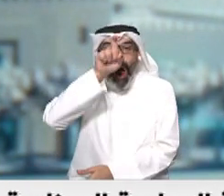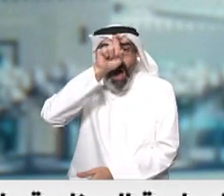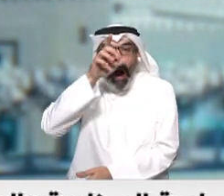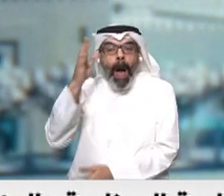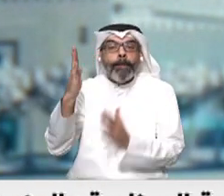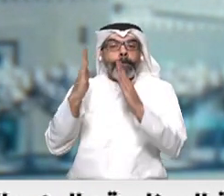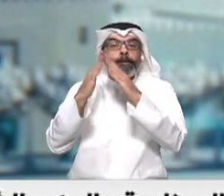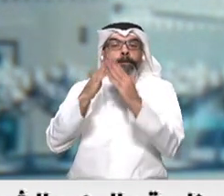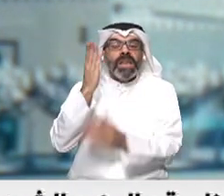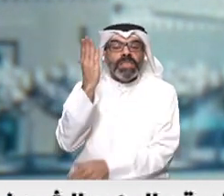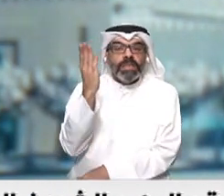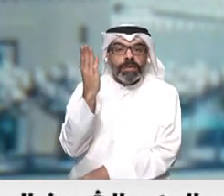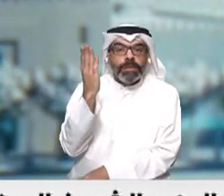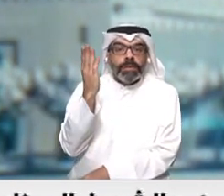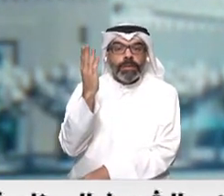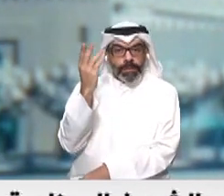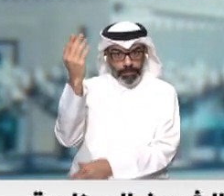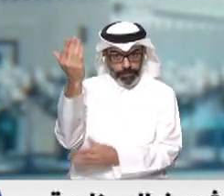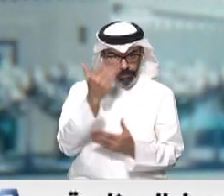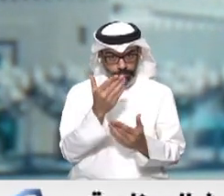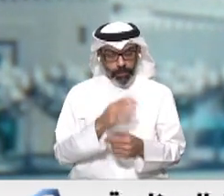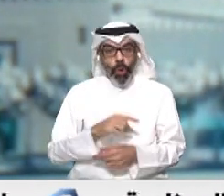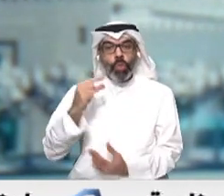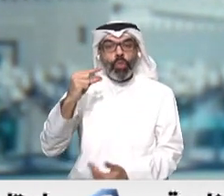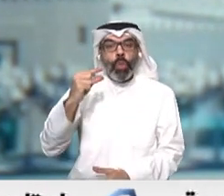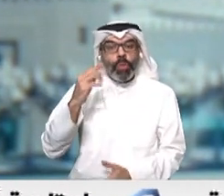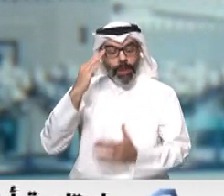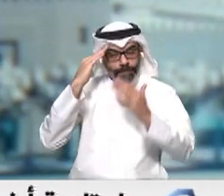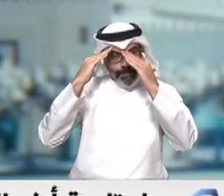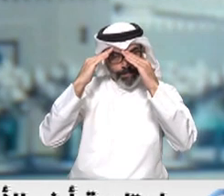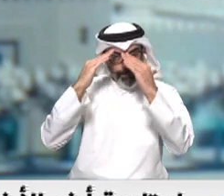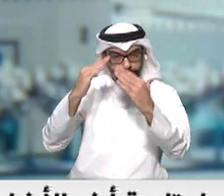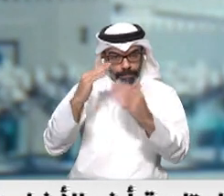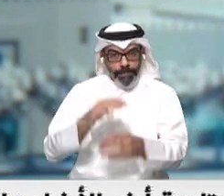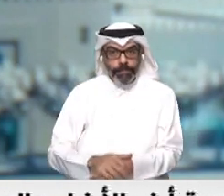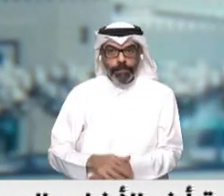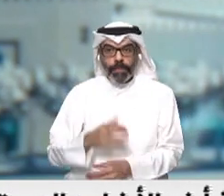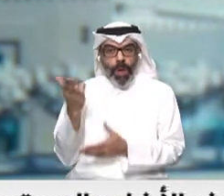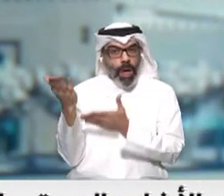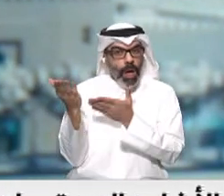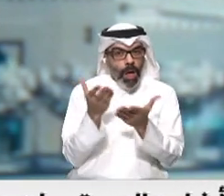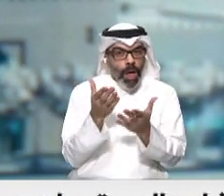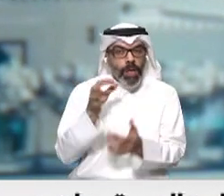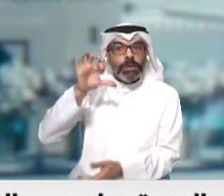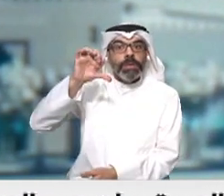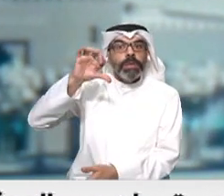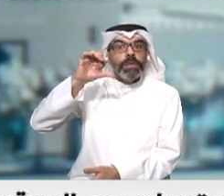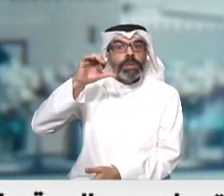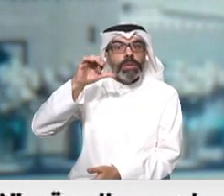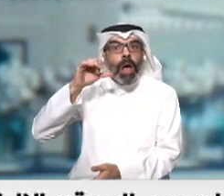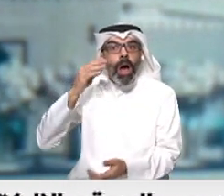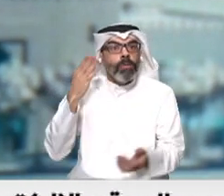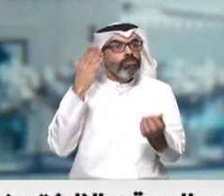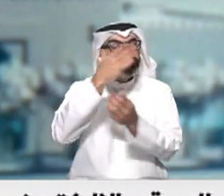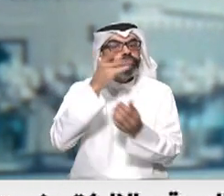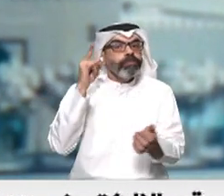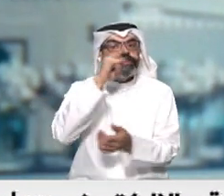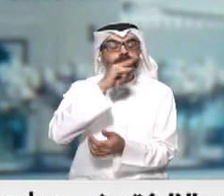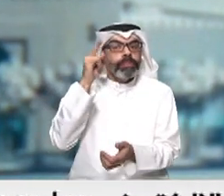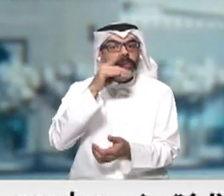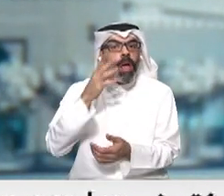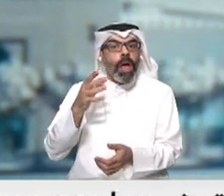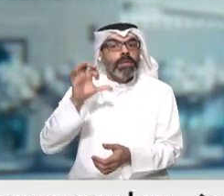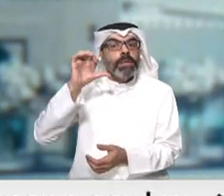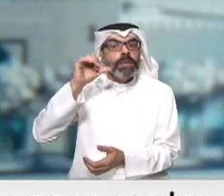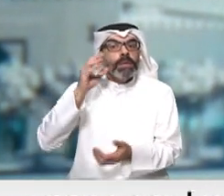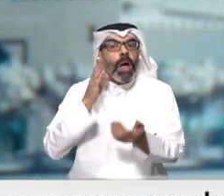الدكتور أشرف عبد العزيز. دكتور أشرف، بعد التحية، زيارة هي التاسعة أو العاشرة لوزير الخارجية الأمريكي